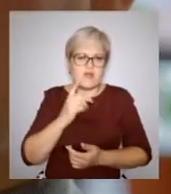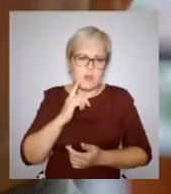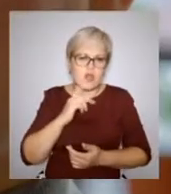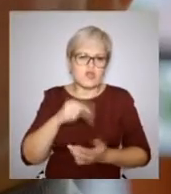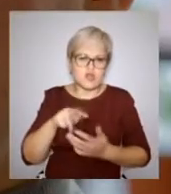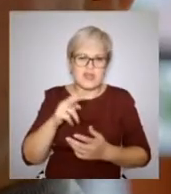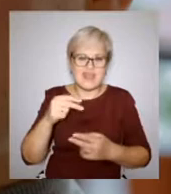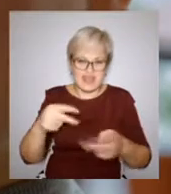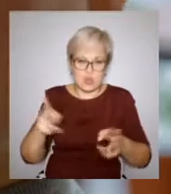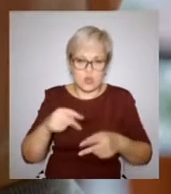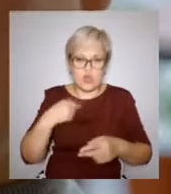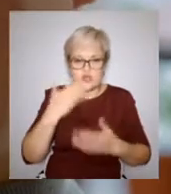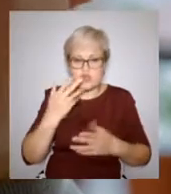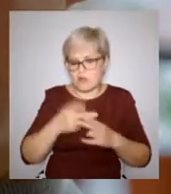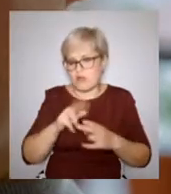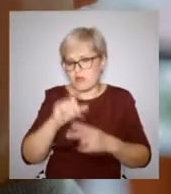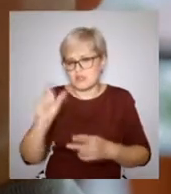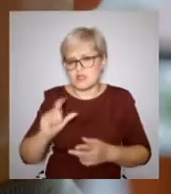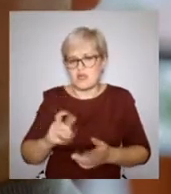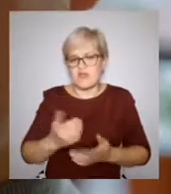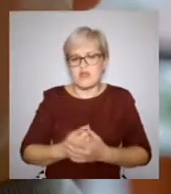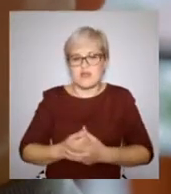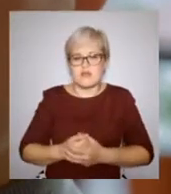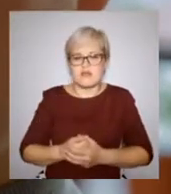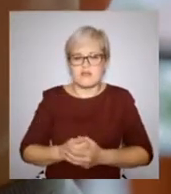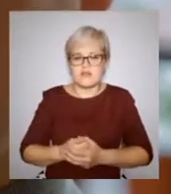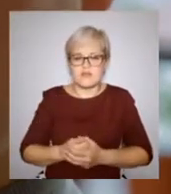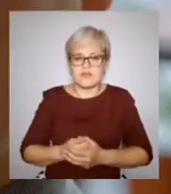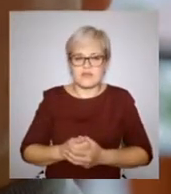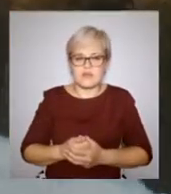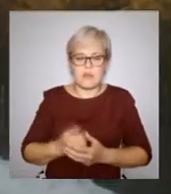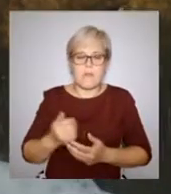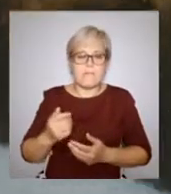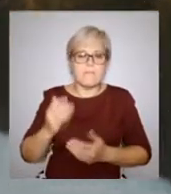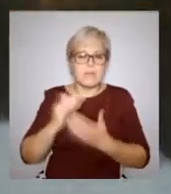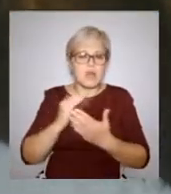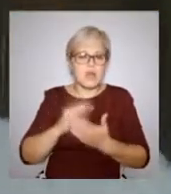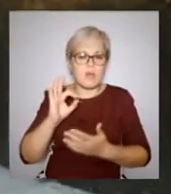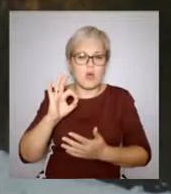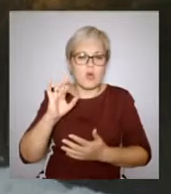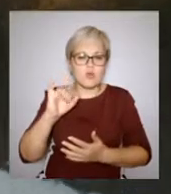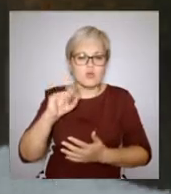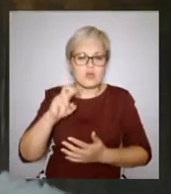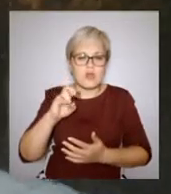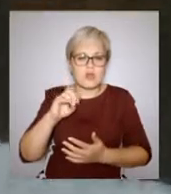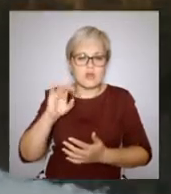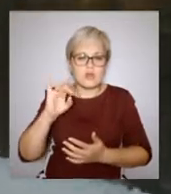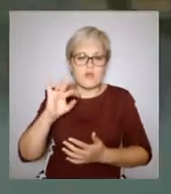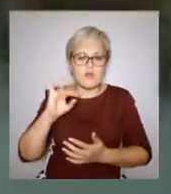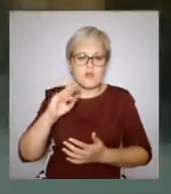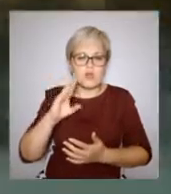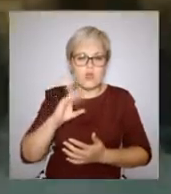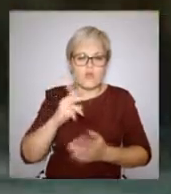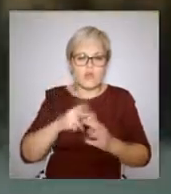захотелось вера вот пока муж легенду я читал . программа руслане проводников и